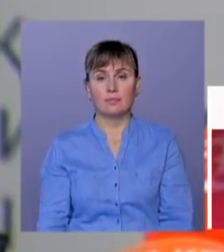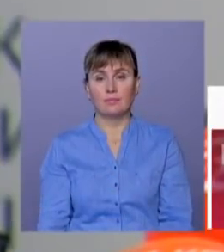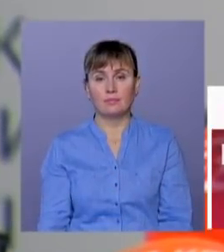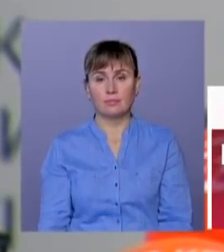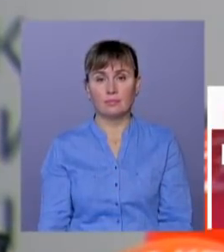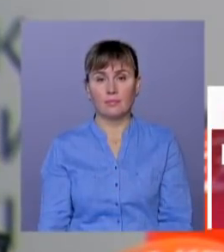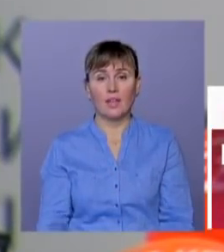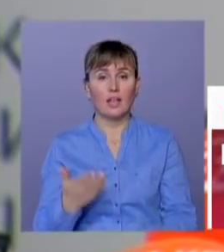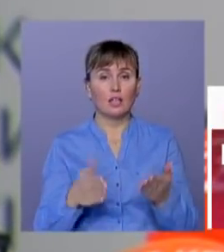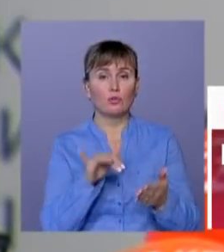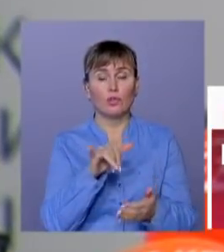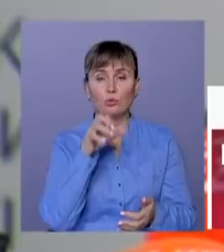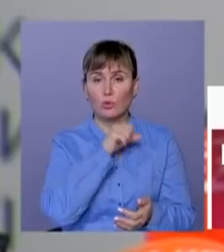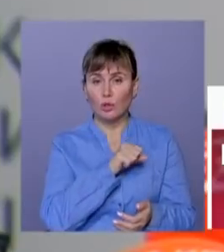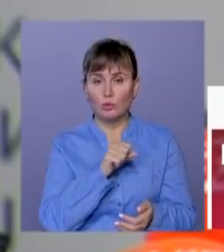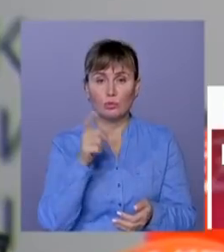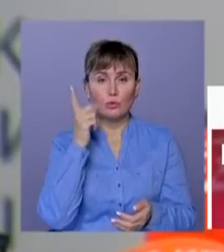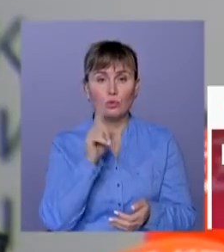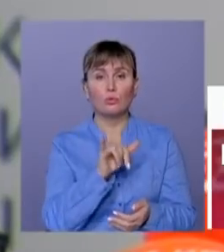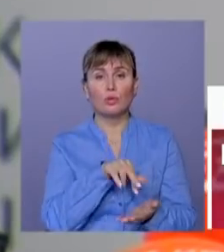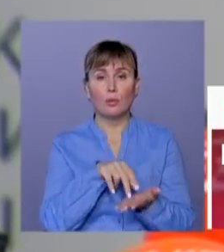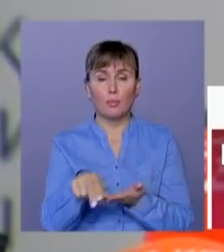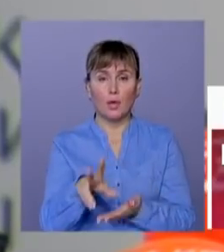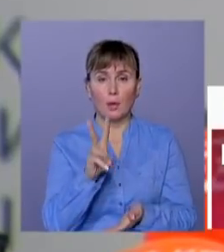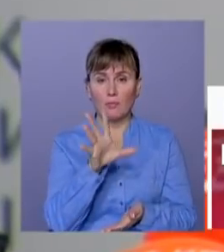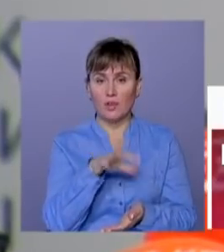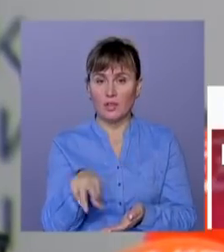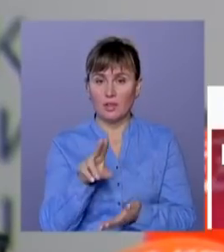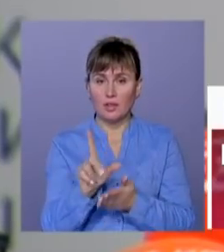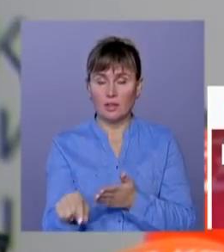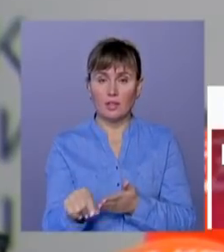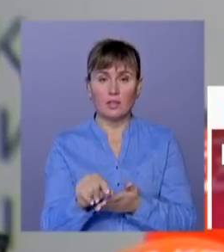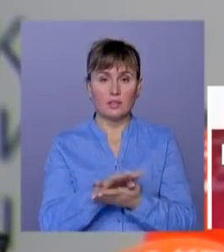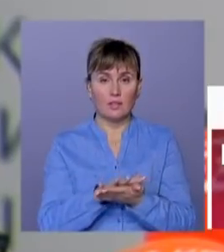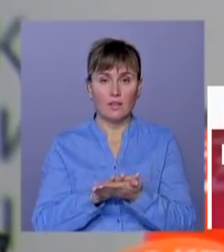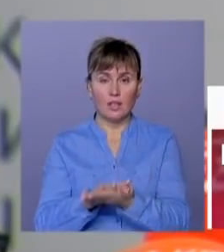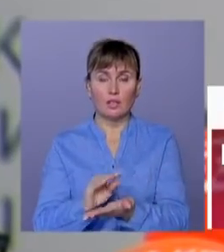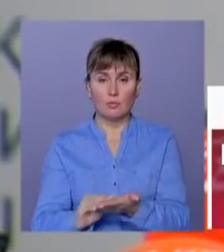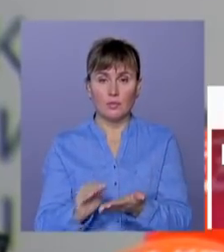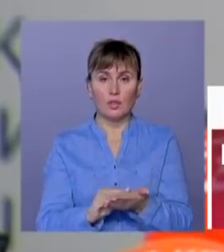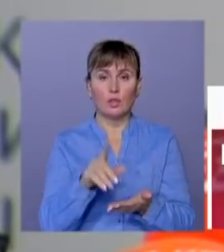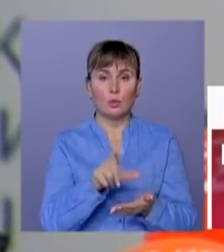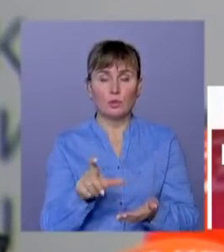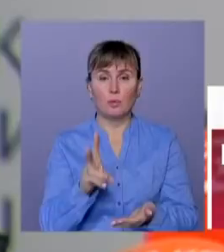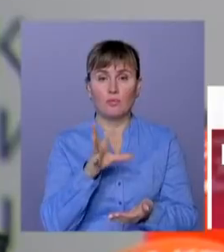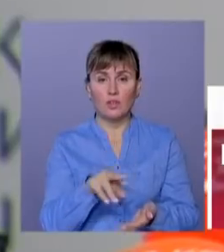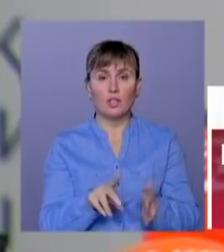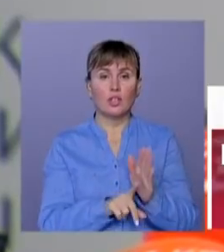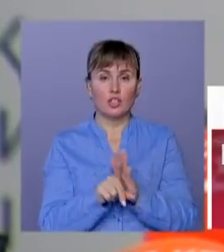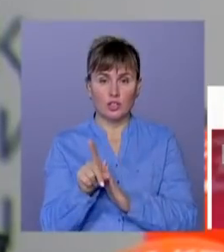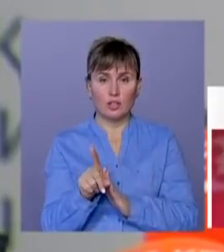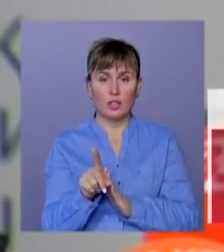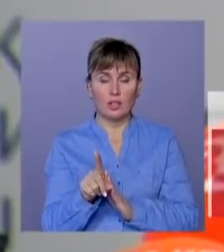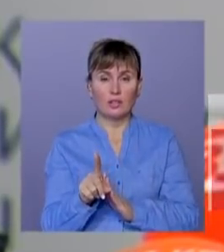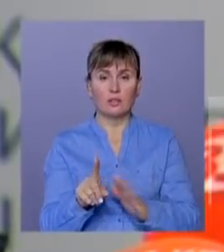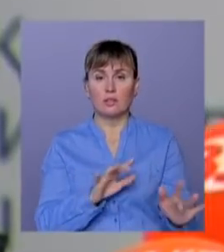Его, допустим, если у вас украдут, да, вы куда идете? Вы идете в МВД, пишите заявление. Сотрудники МВД потом начинают